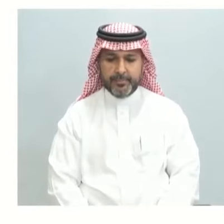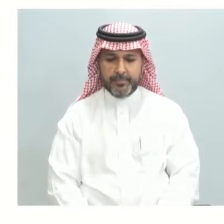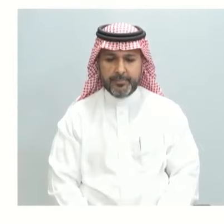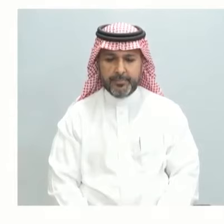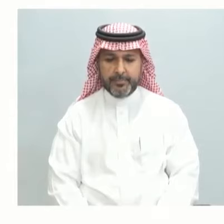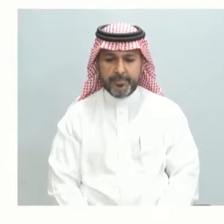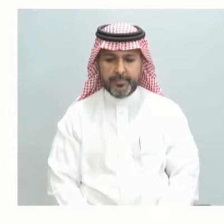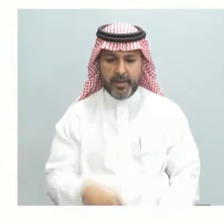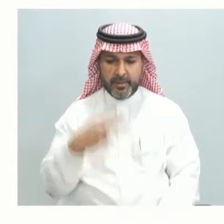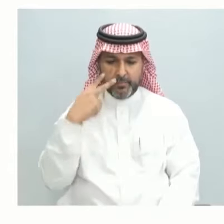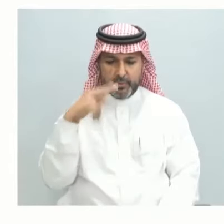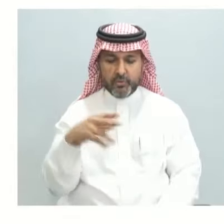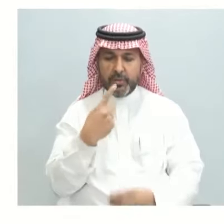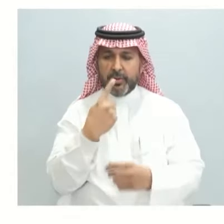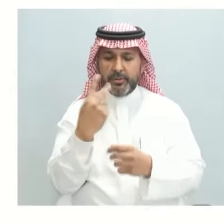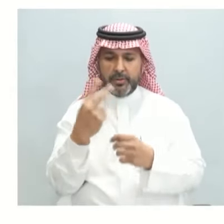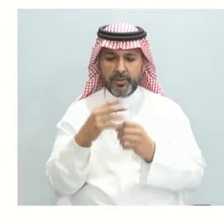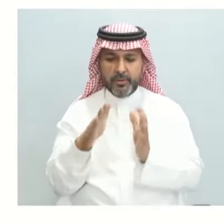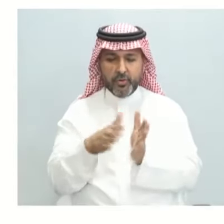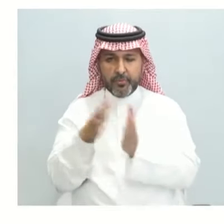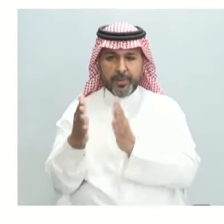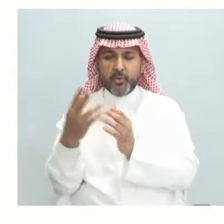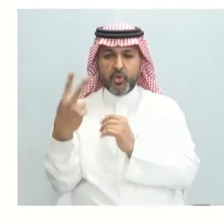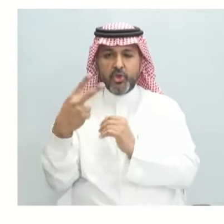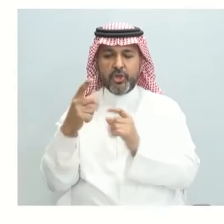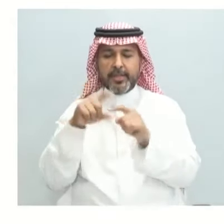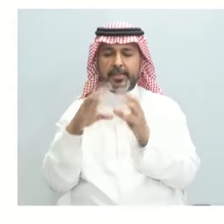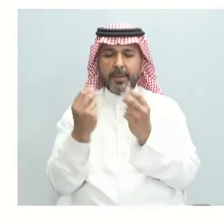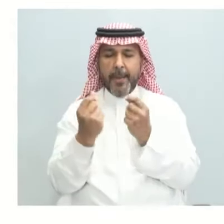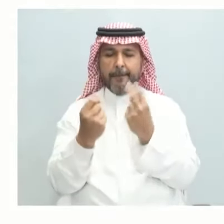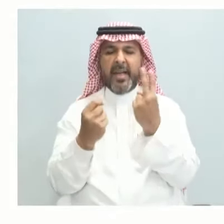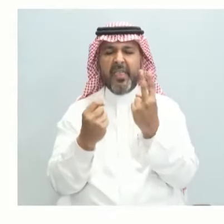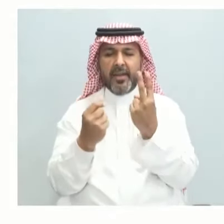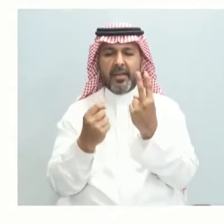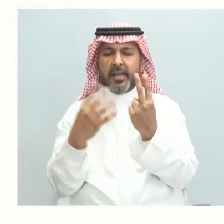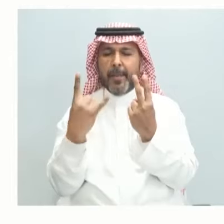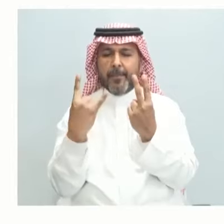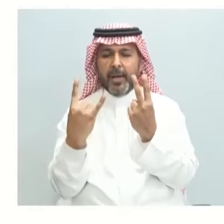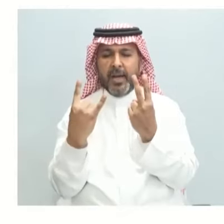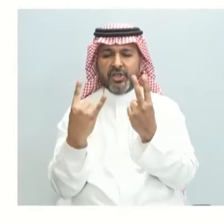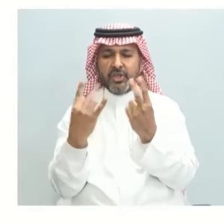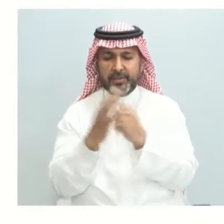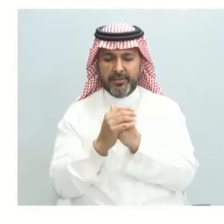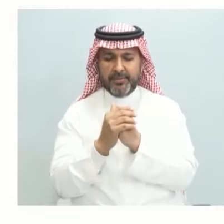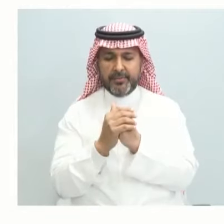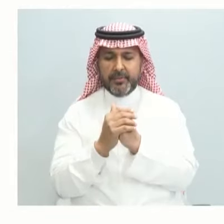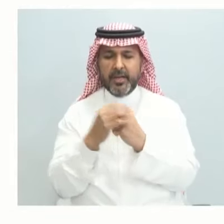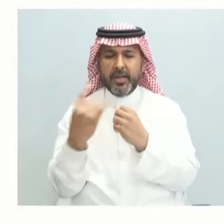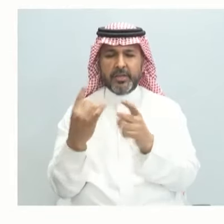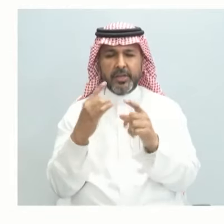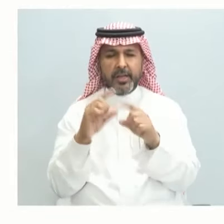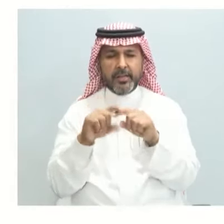قمنا بتحليلها الان 120 العدد 20 تقبل القسمه على اثنان عشره عشره